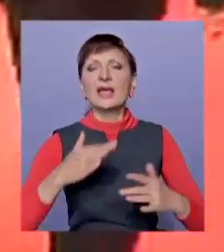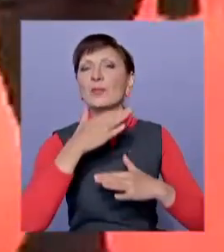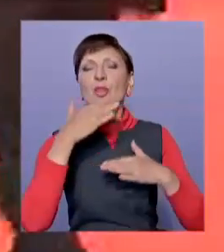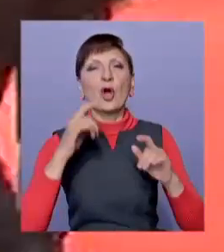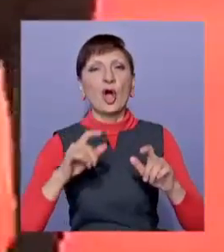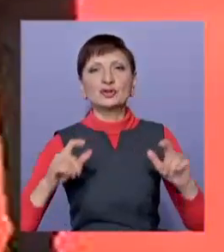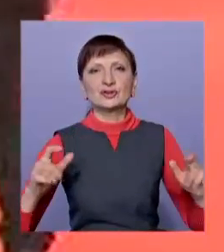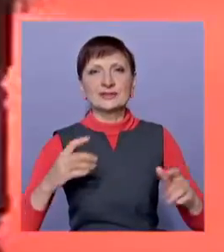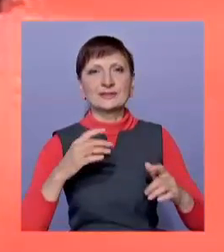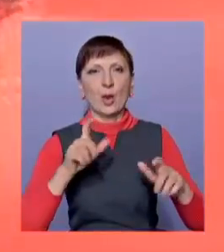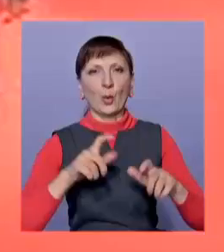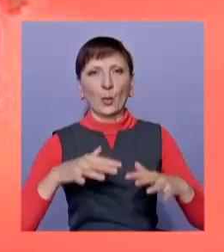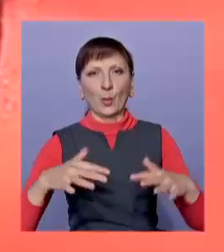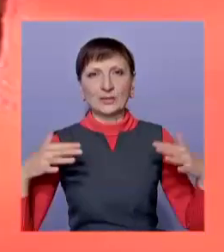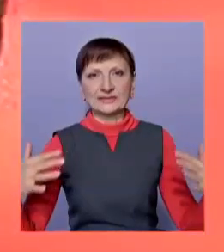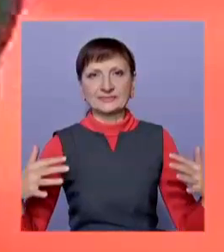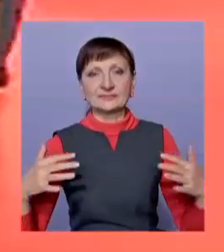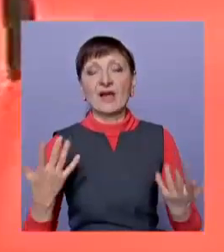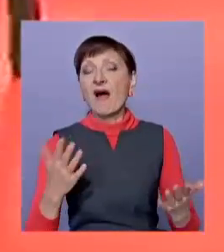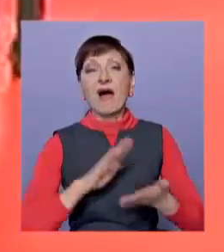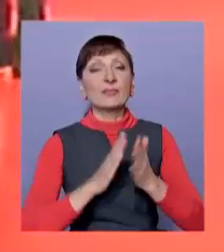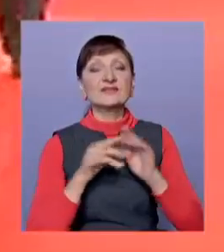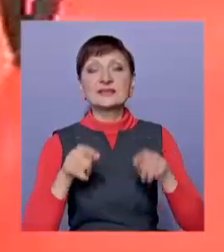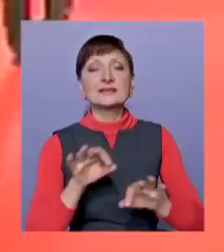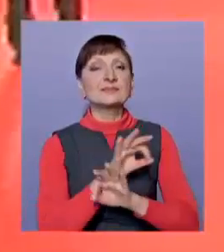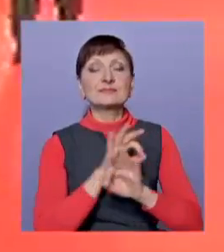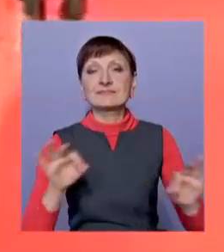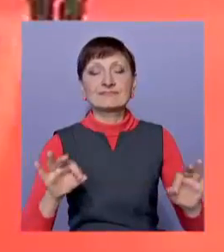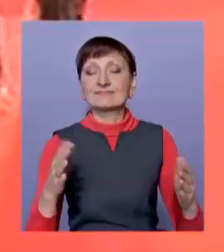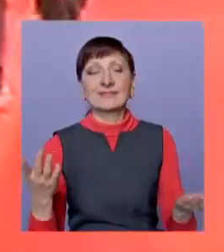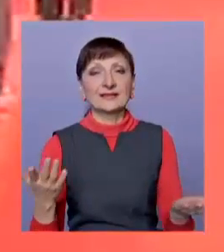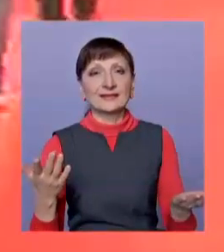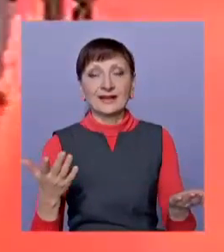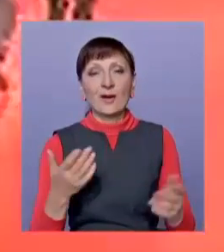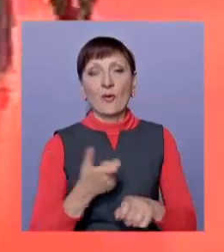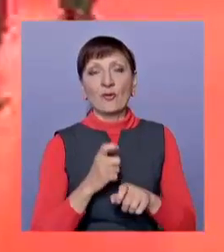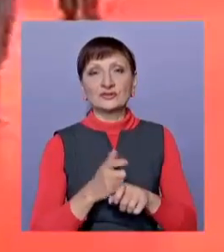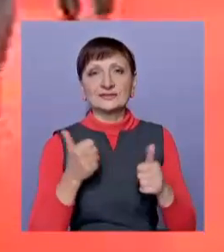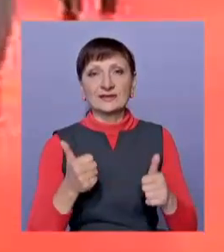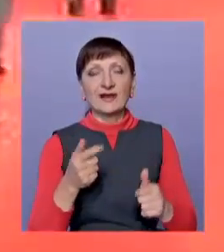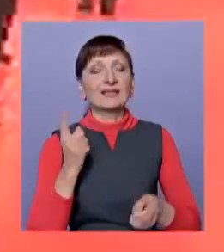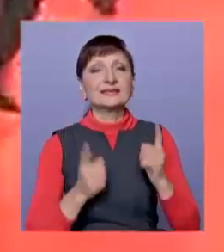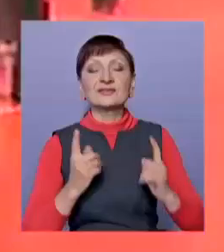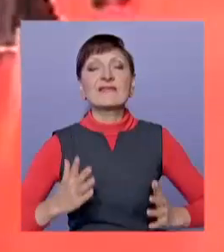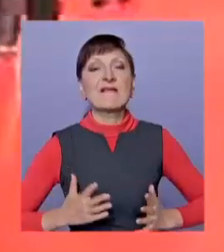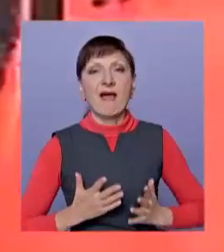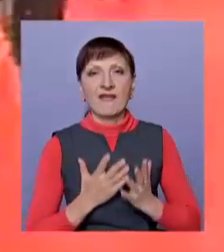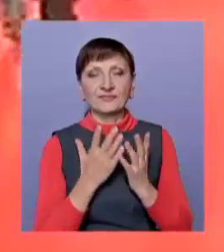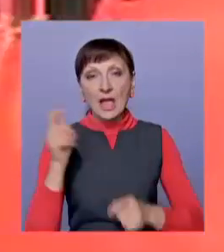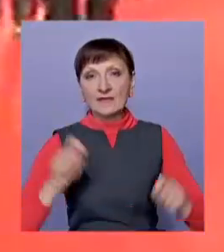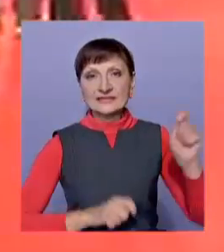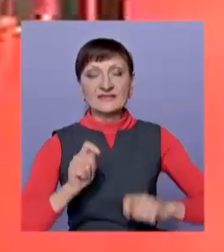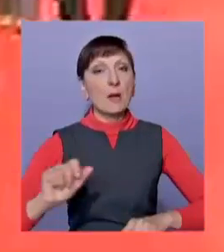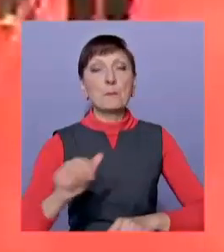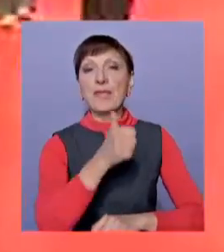многочисленные поклонники их таланта. Атмосфера здесь просто непередаваемая. Настоящий драйв. Ведь фестиваль